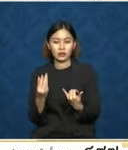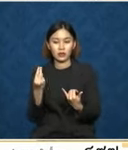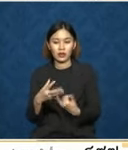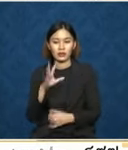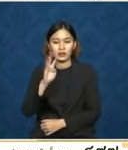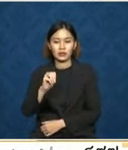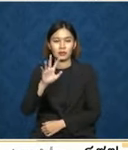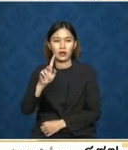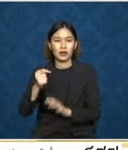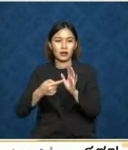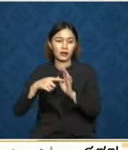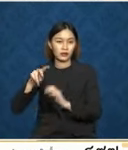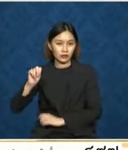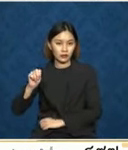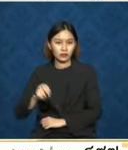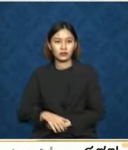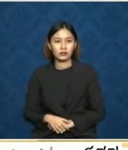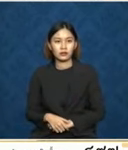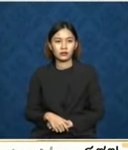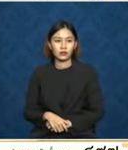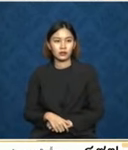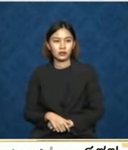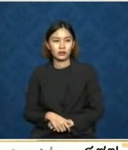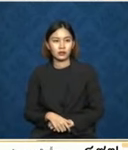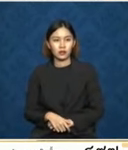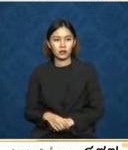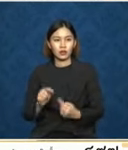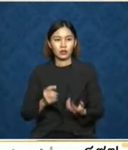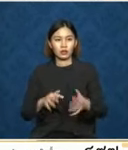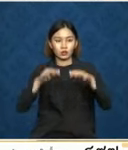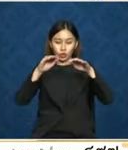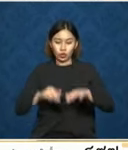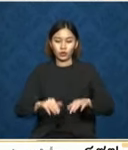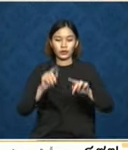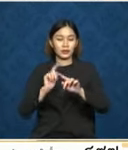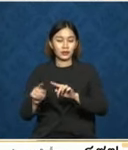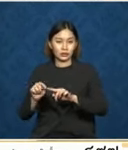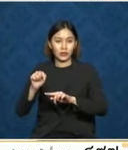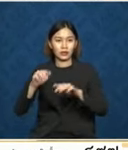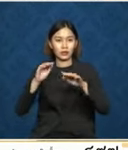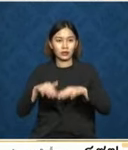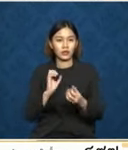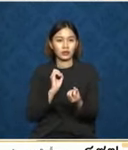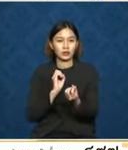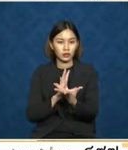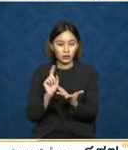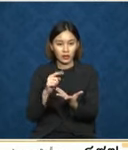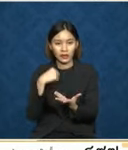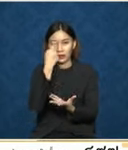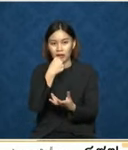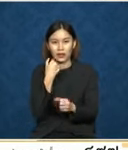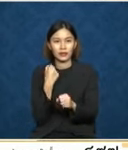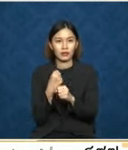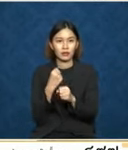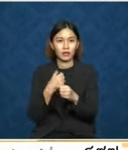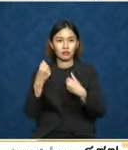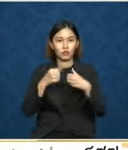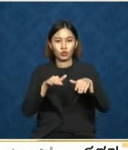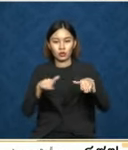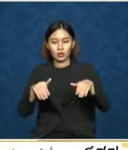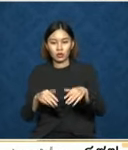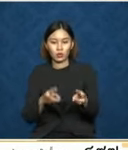45ตันจากการปรับลถน้ำหนักลดบรรทุกลงทำให้ผู้ผลิตรถต้อง